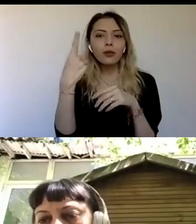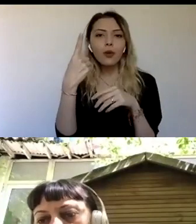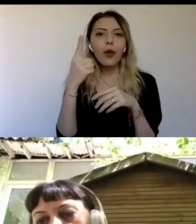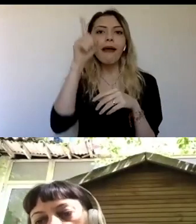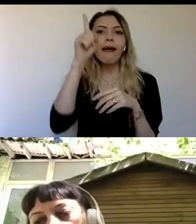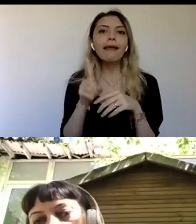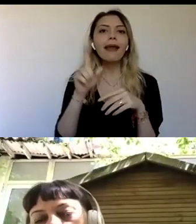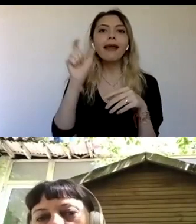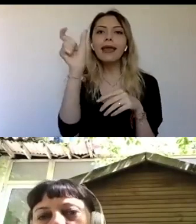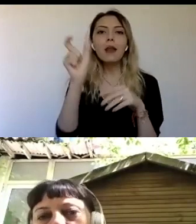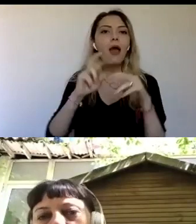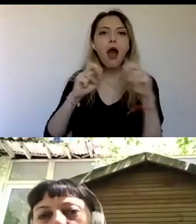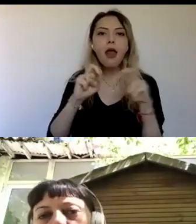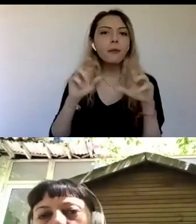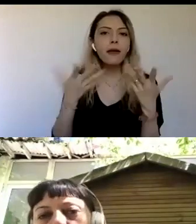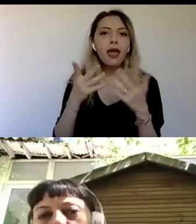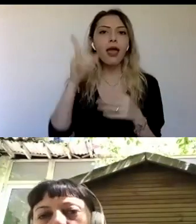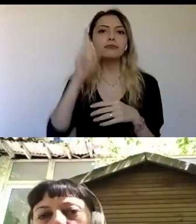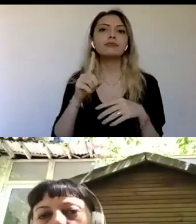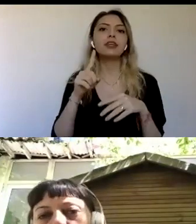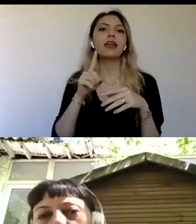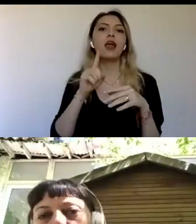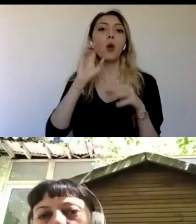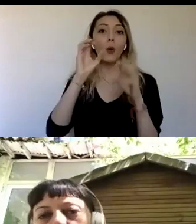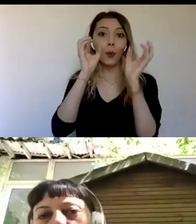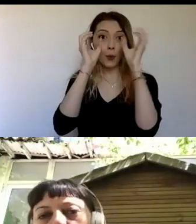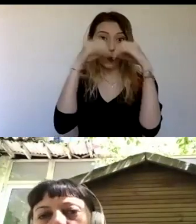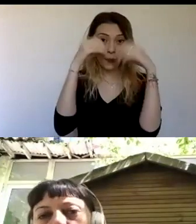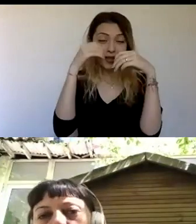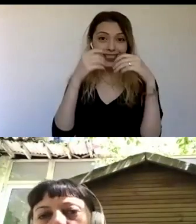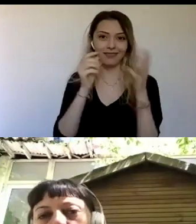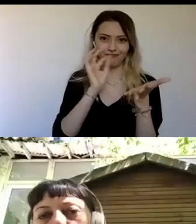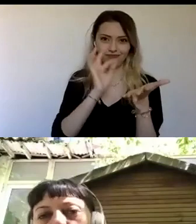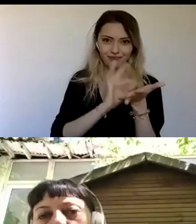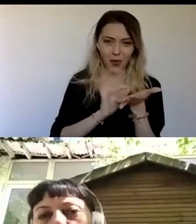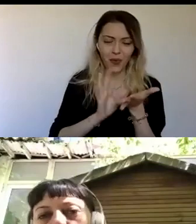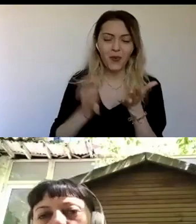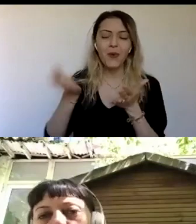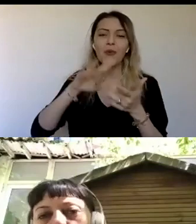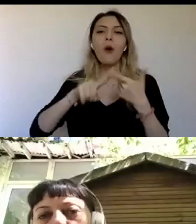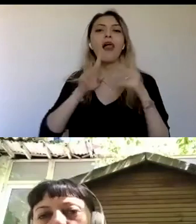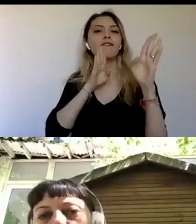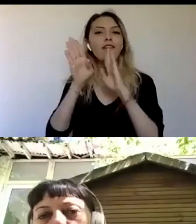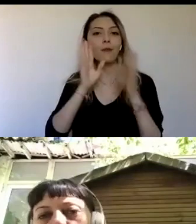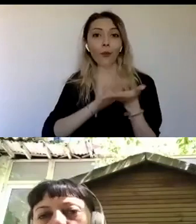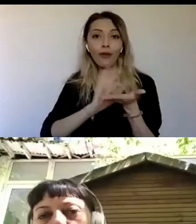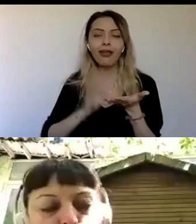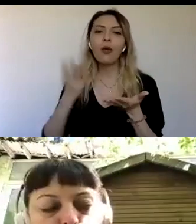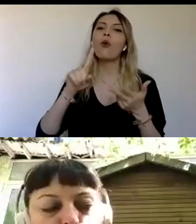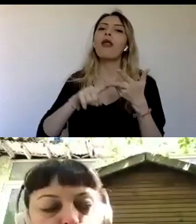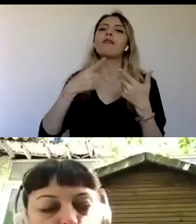sonra Instagram. Bu şu demek oluyor, insanlar zaten Google'a girmek için de yazıyor. Dolayısıyla Google'ı etkili kullanmak aslında bizim için